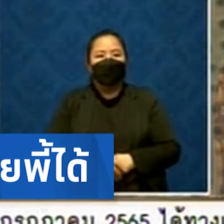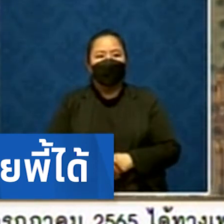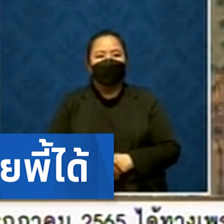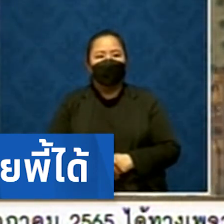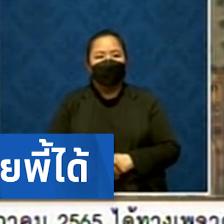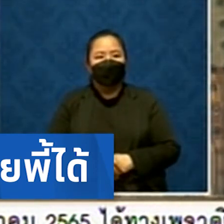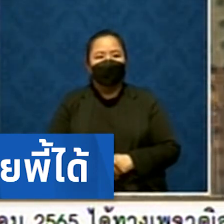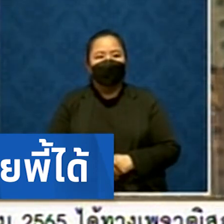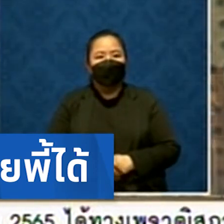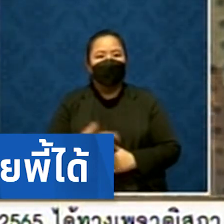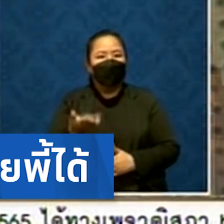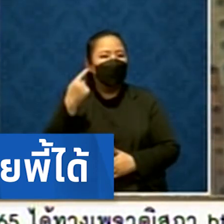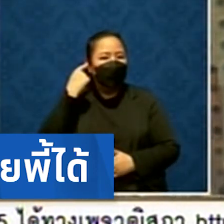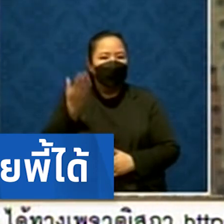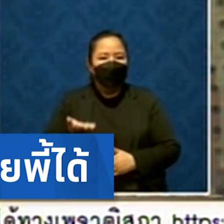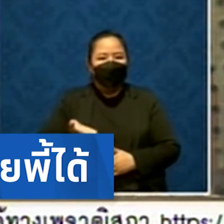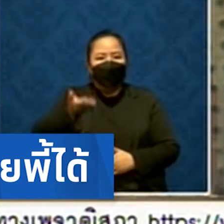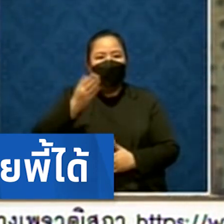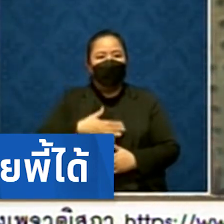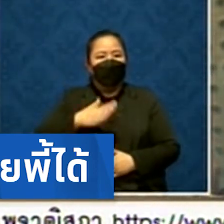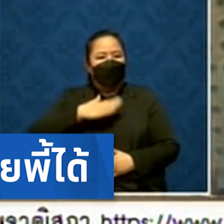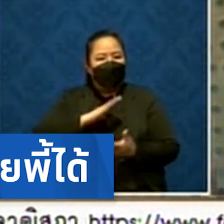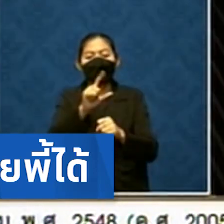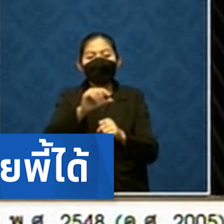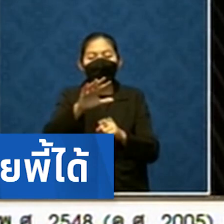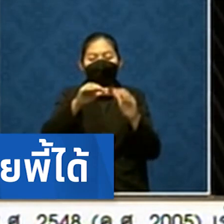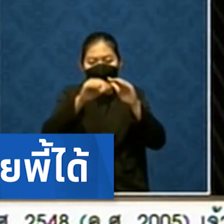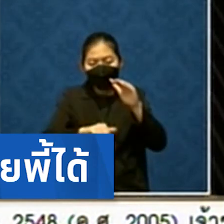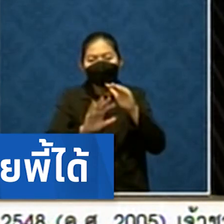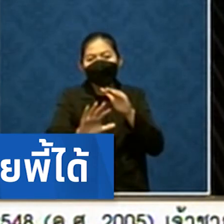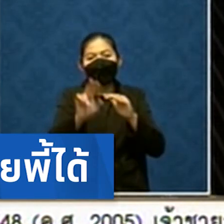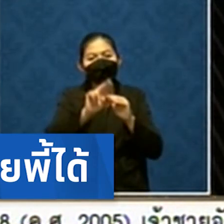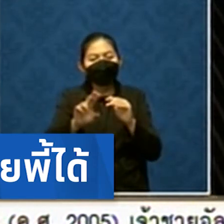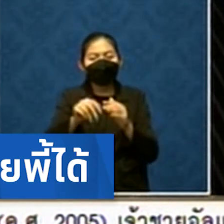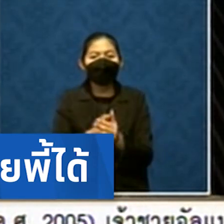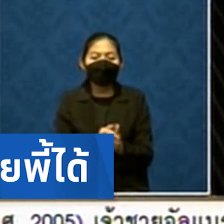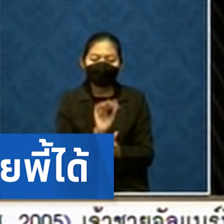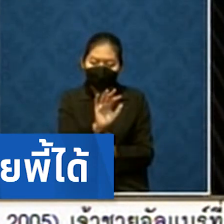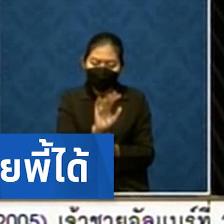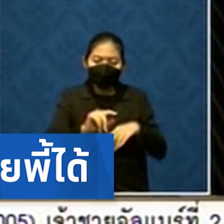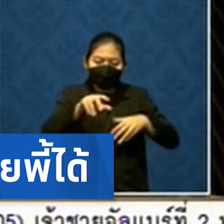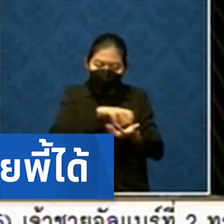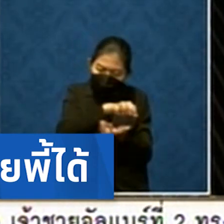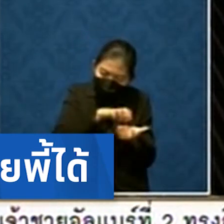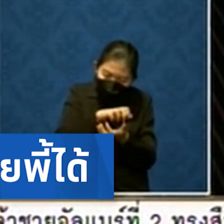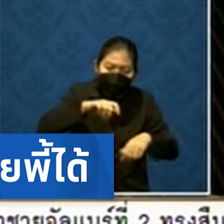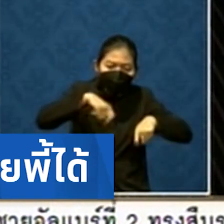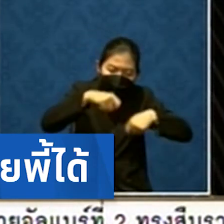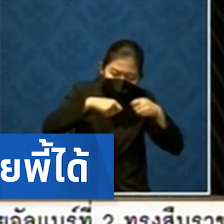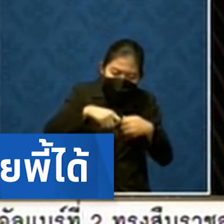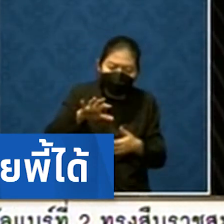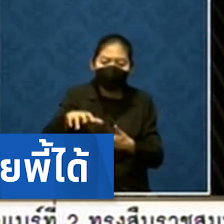ลเองนะครับก็มีการขย่มเรื่องนี้อย่างดุเดือดนะครับโดยเฉพาะอย่างยิ่งหมอเก่งวาโยนะครับแล้วก็คุณเอิร์ธปก